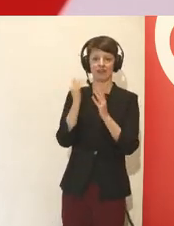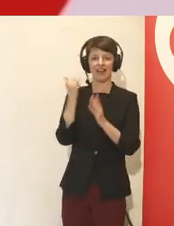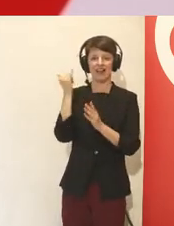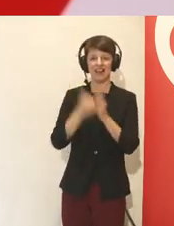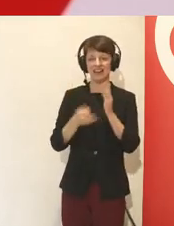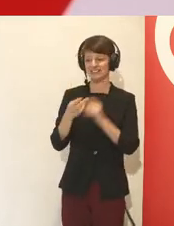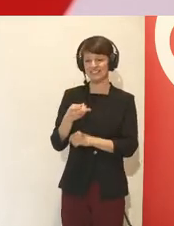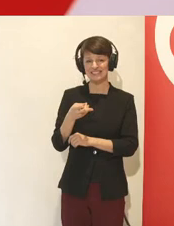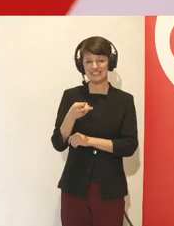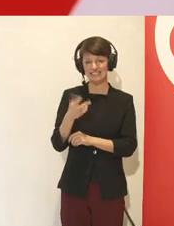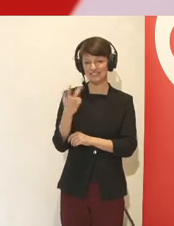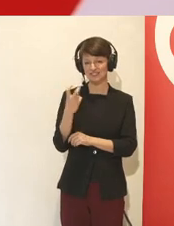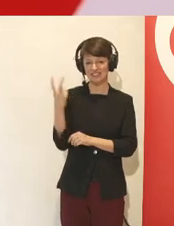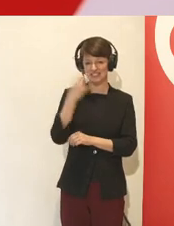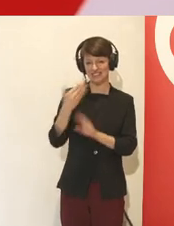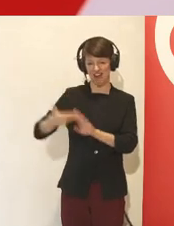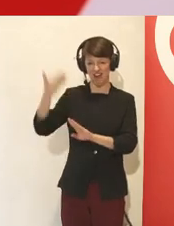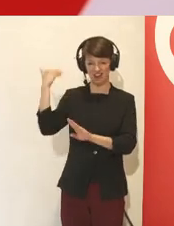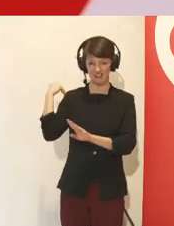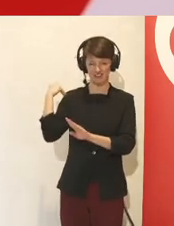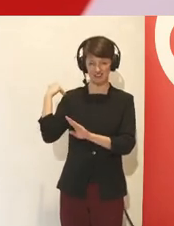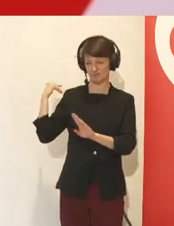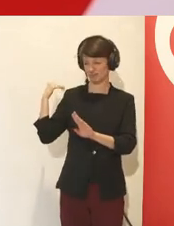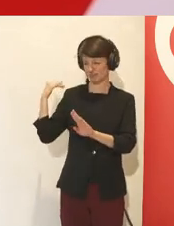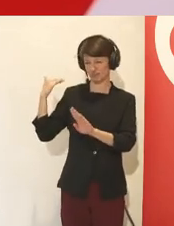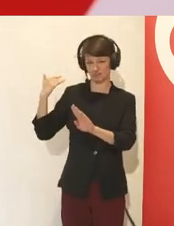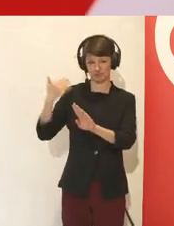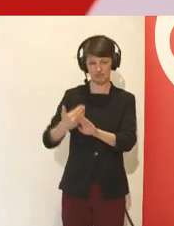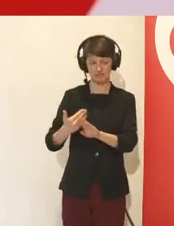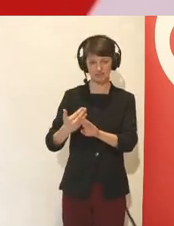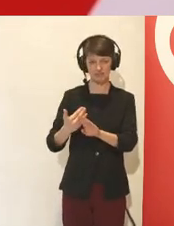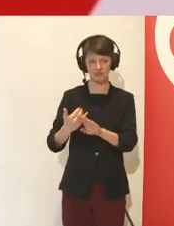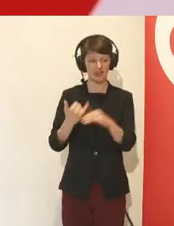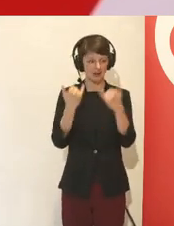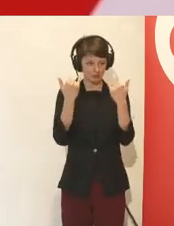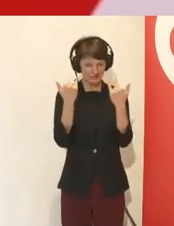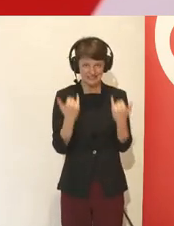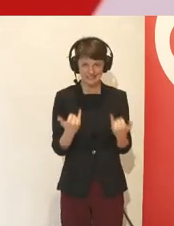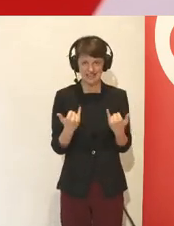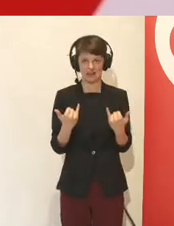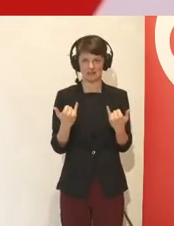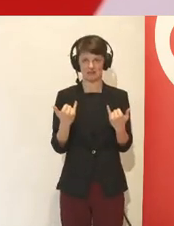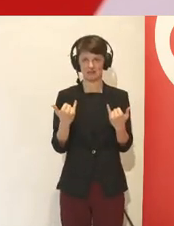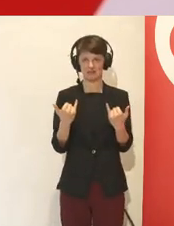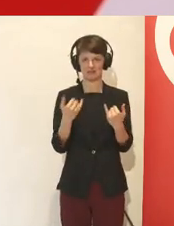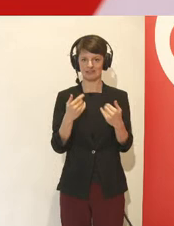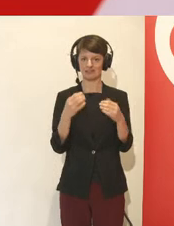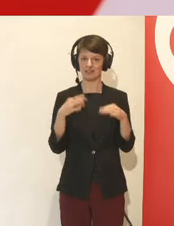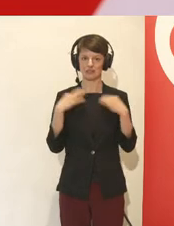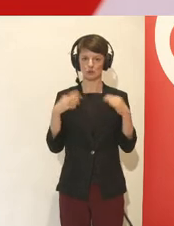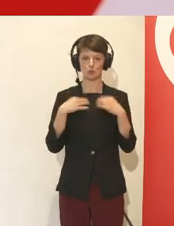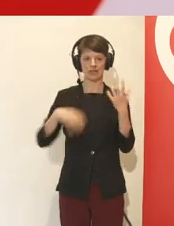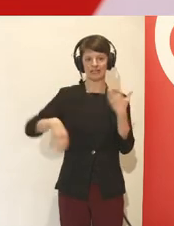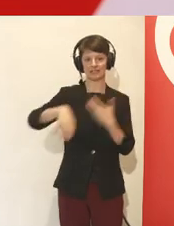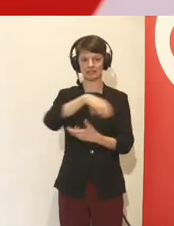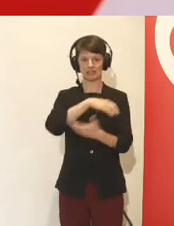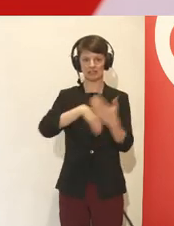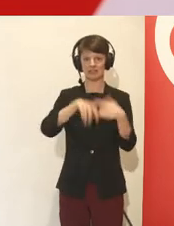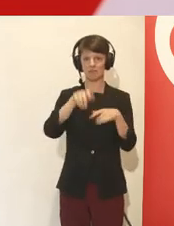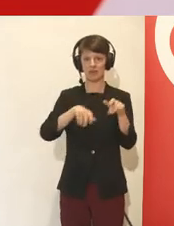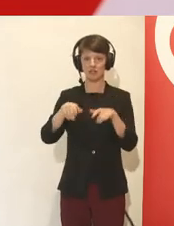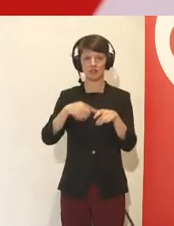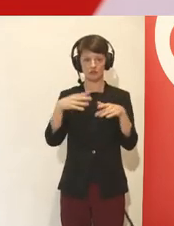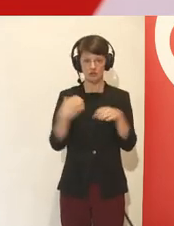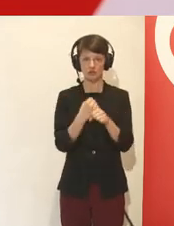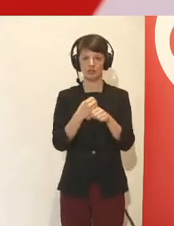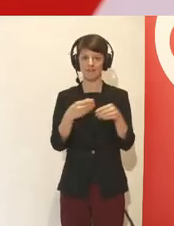letzten zwei jahrzehnten gemacht worden ist um jetzt in dieser großen gesundheitskrise der menschheit einen